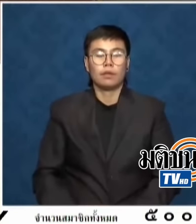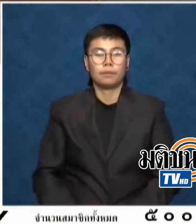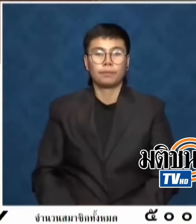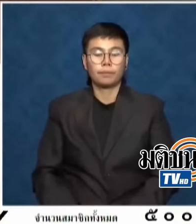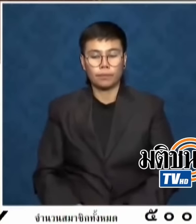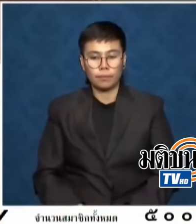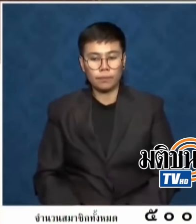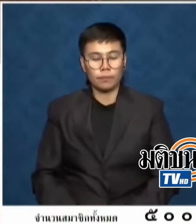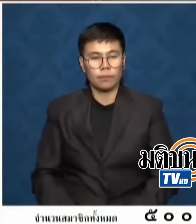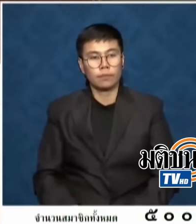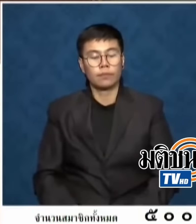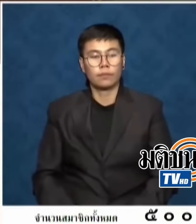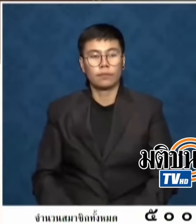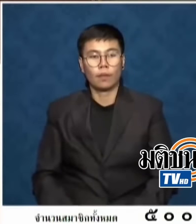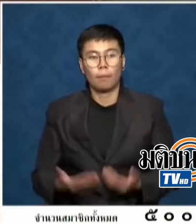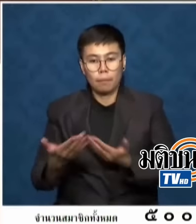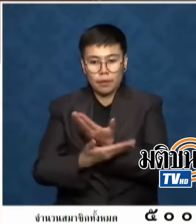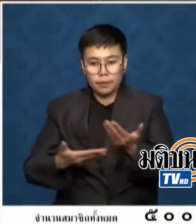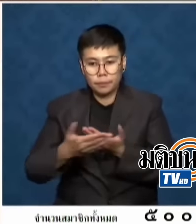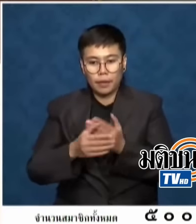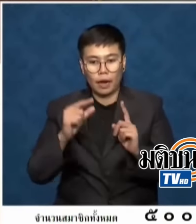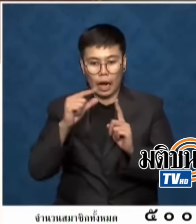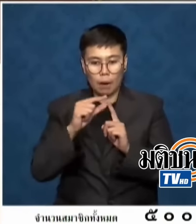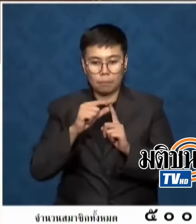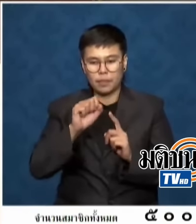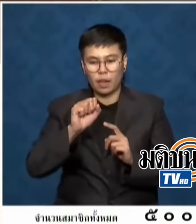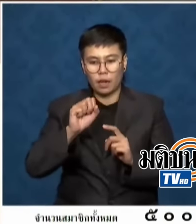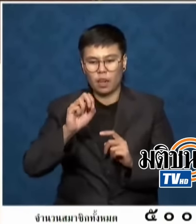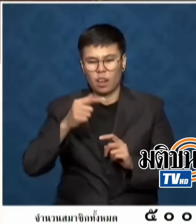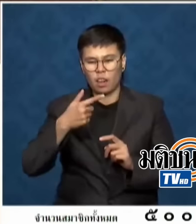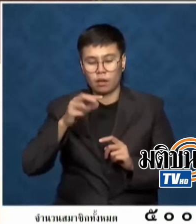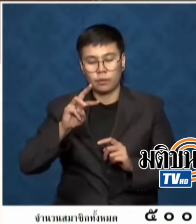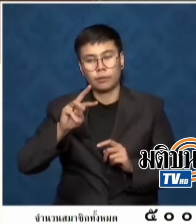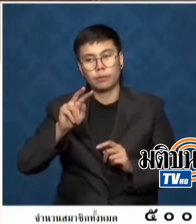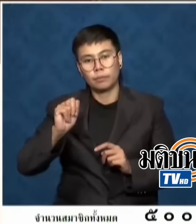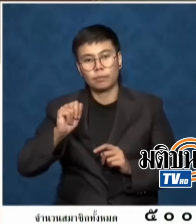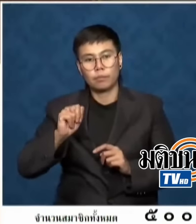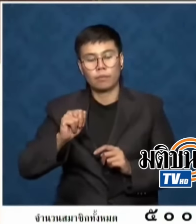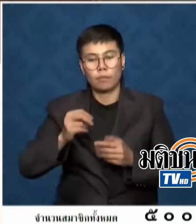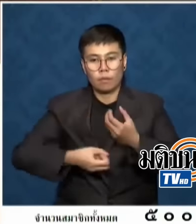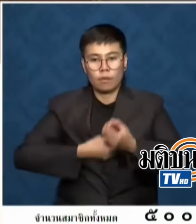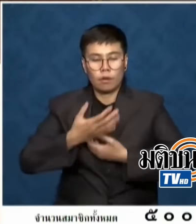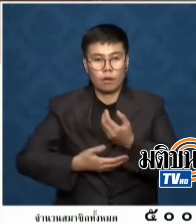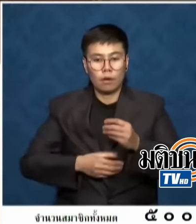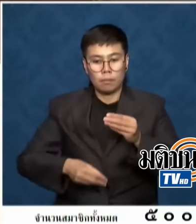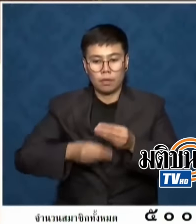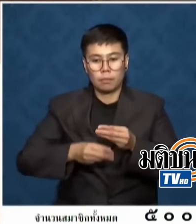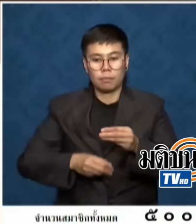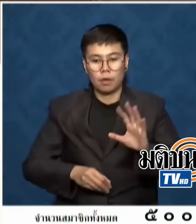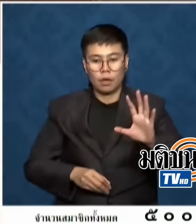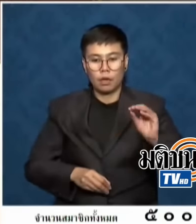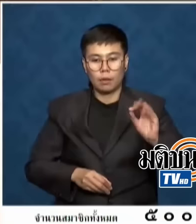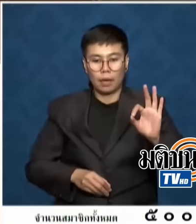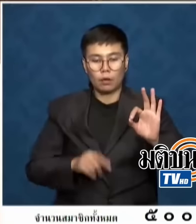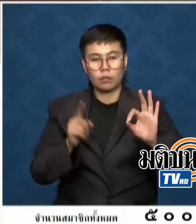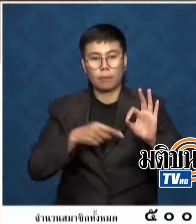ครับต่อไปนะครับเป็นการพิจารณาคำสงวนความเห็นขอเพิ่มมาตรา59ทับ8นะ